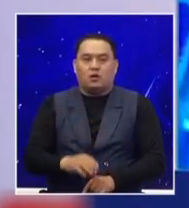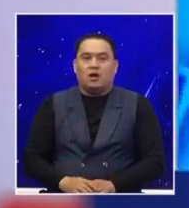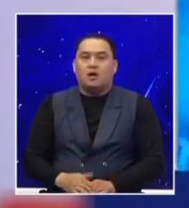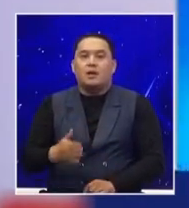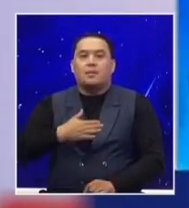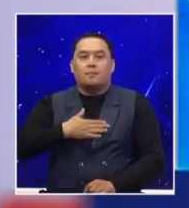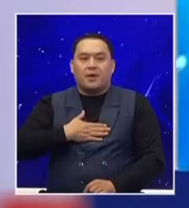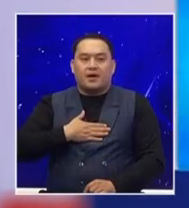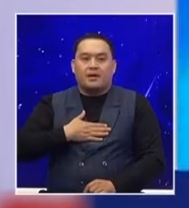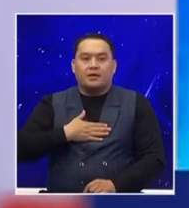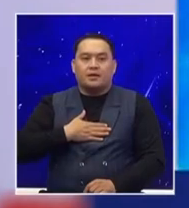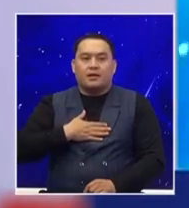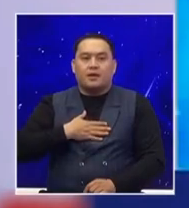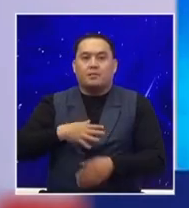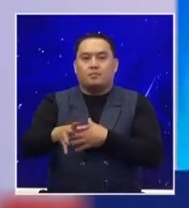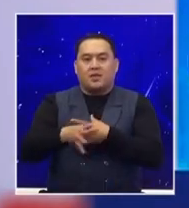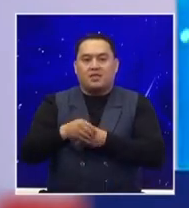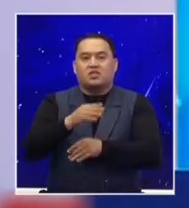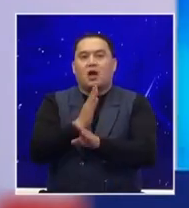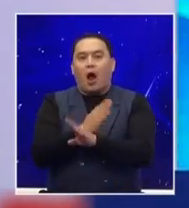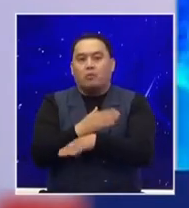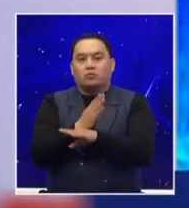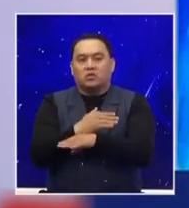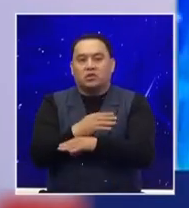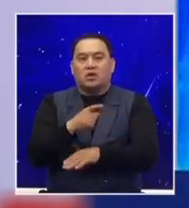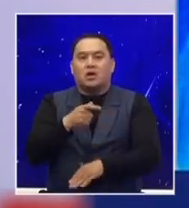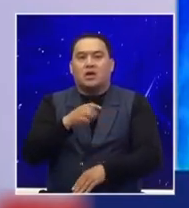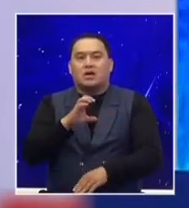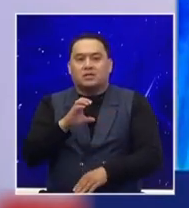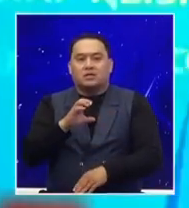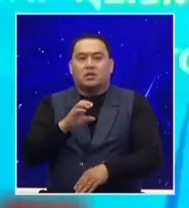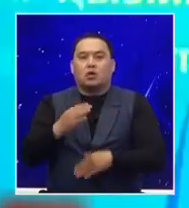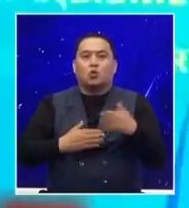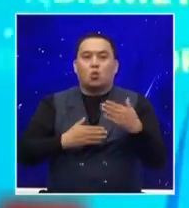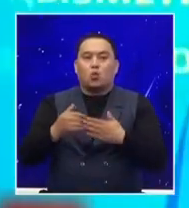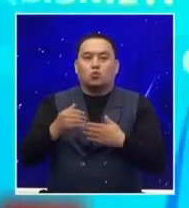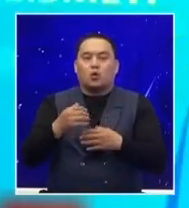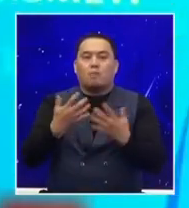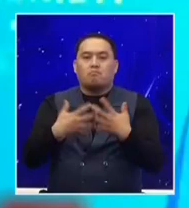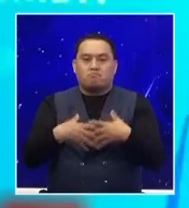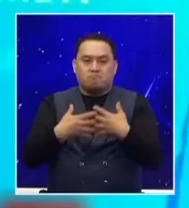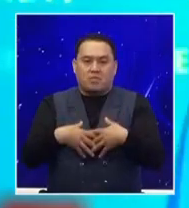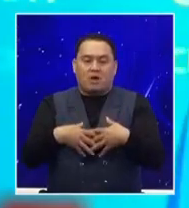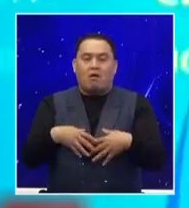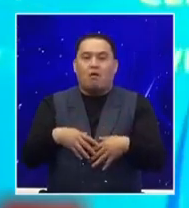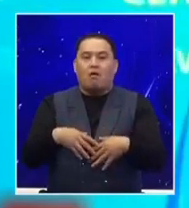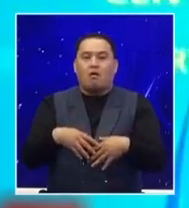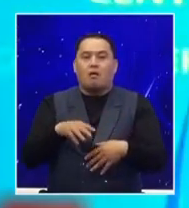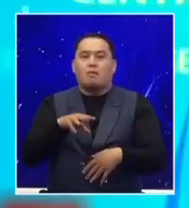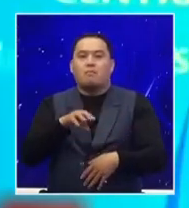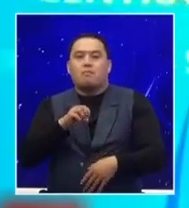мы перешли вместе с Капчыгайским этим ГЭСом на ручной режим. В некоторые хозяйства мы